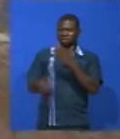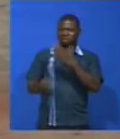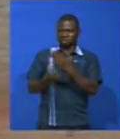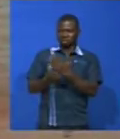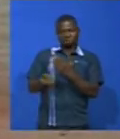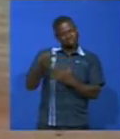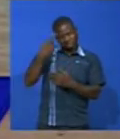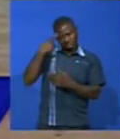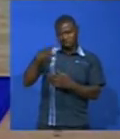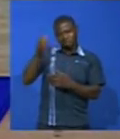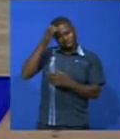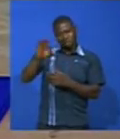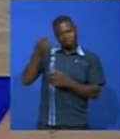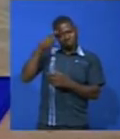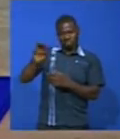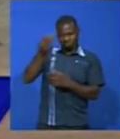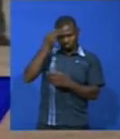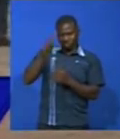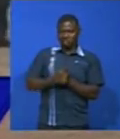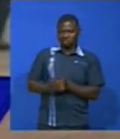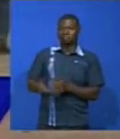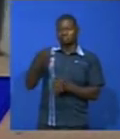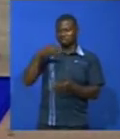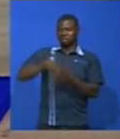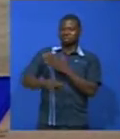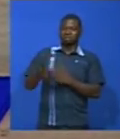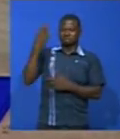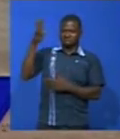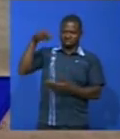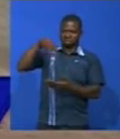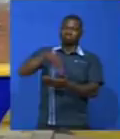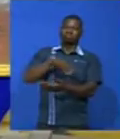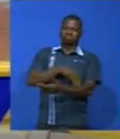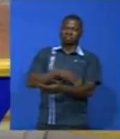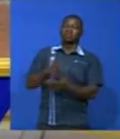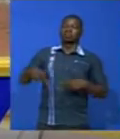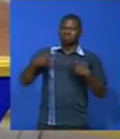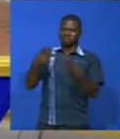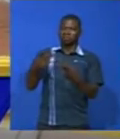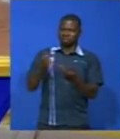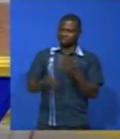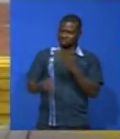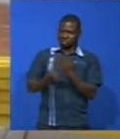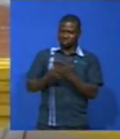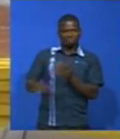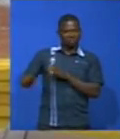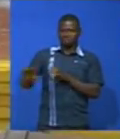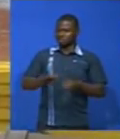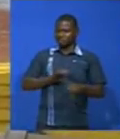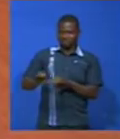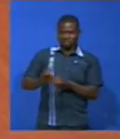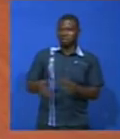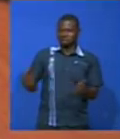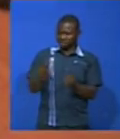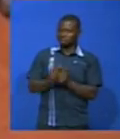Bouguema, sur quelques 5 milliards de francs CFA prévus pour le chantier, des économies sont réalisées grâce à cette technique pour servir à